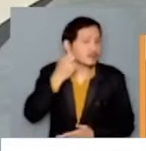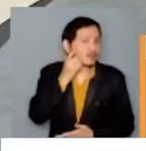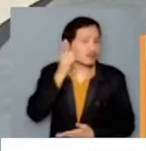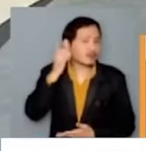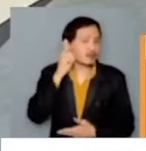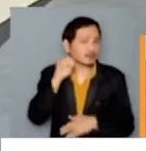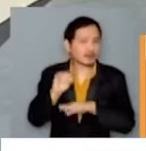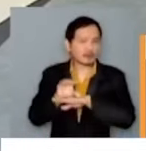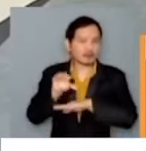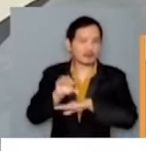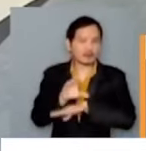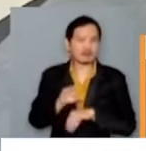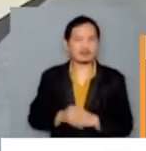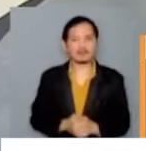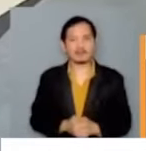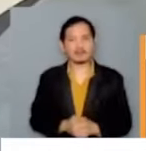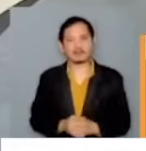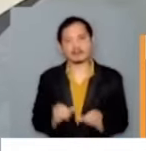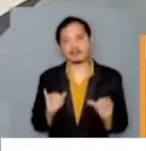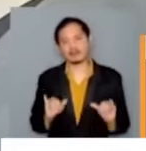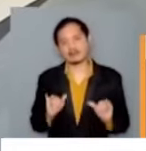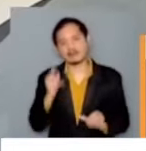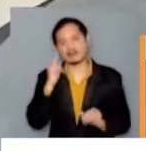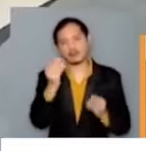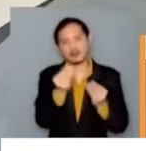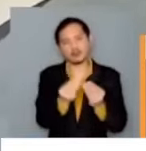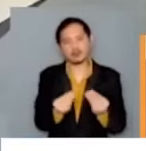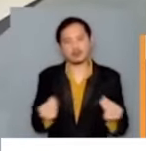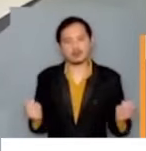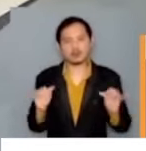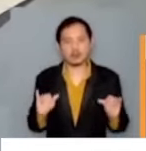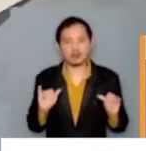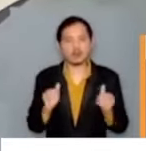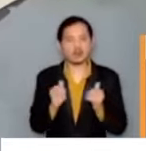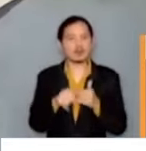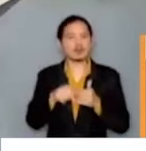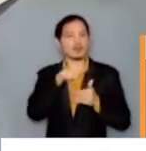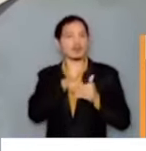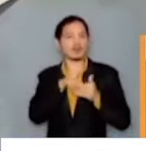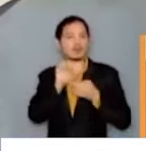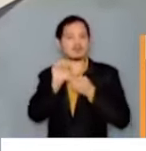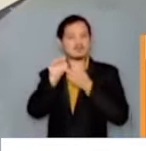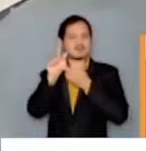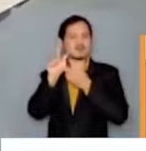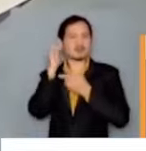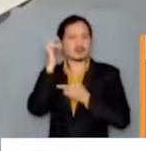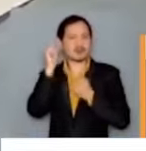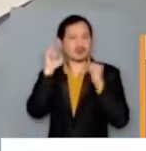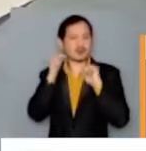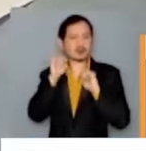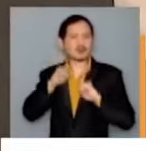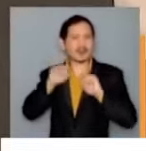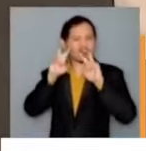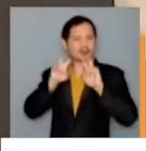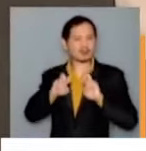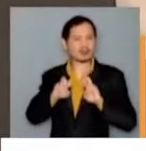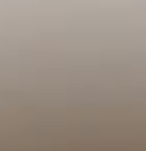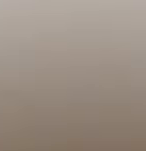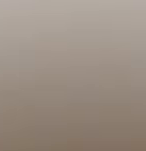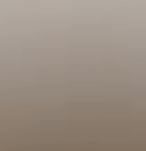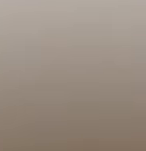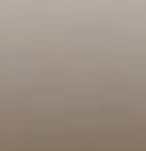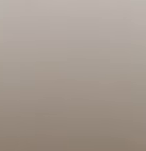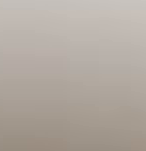Tsaka para ma-address do, kung makita kung ano yung nagkakos ng sakit. Opo. O, tama. Ganun po. Dok Shaggy, okay ba raw gumamit ng